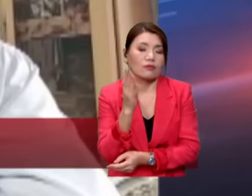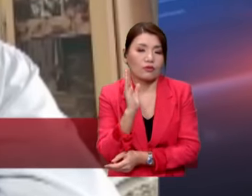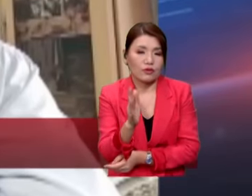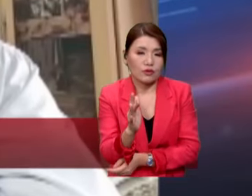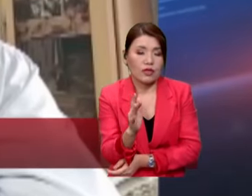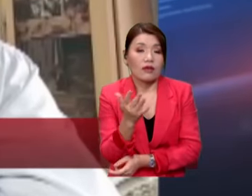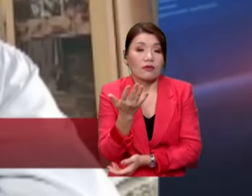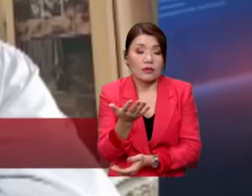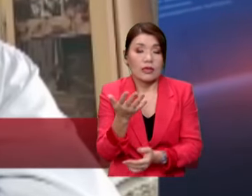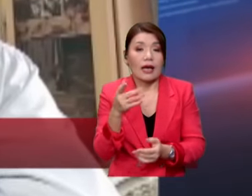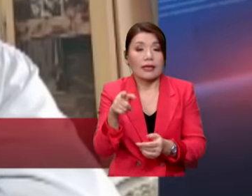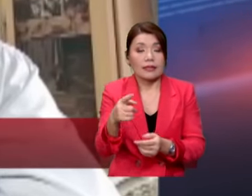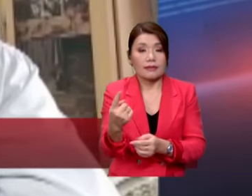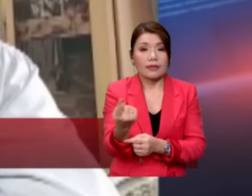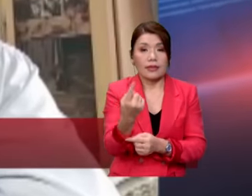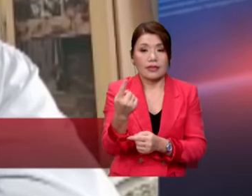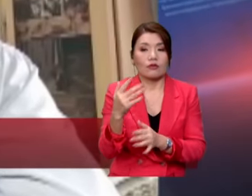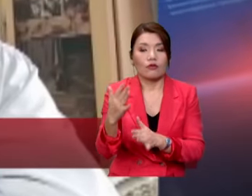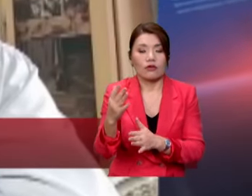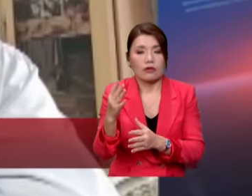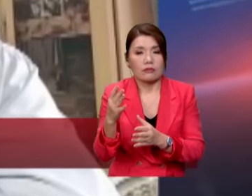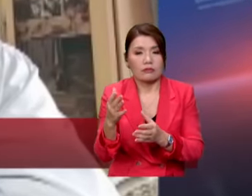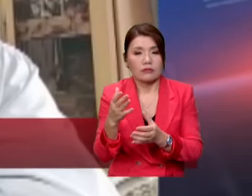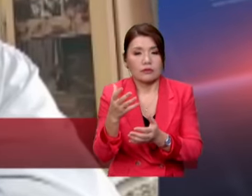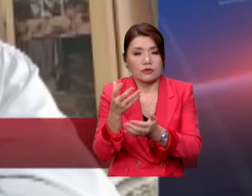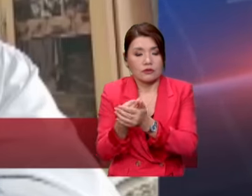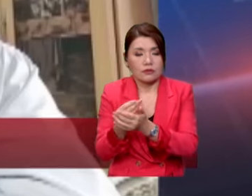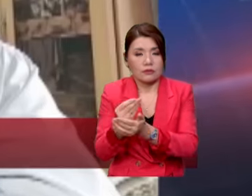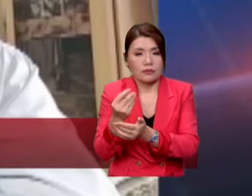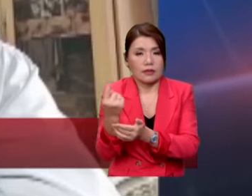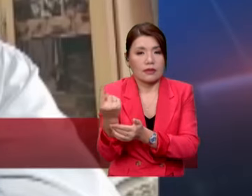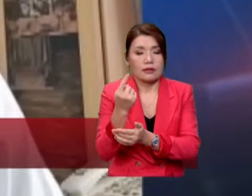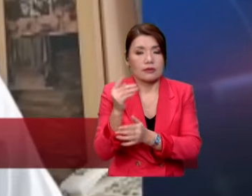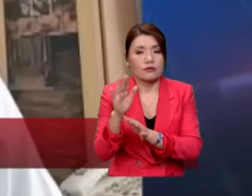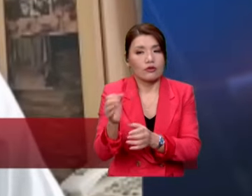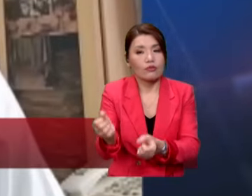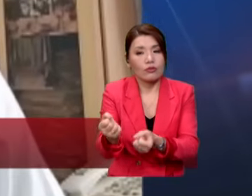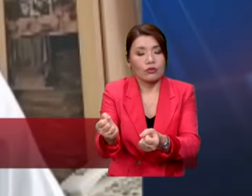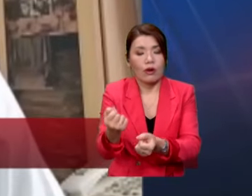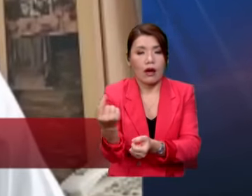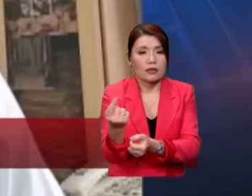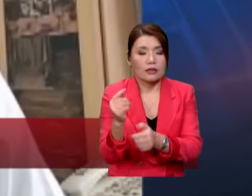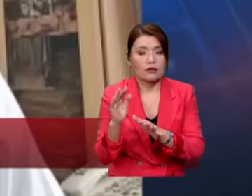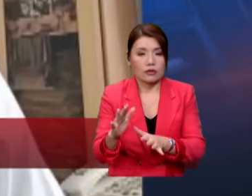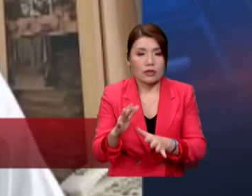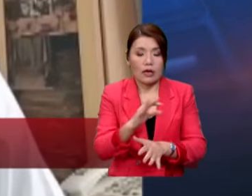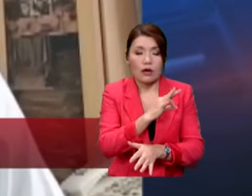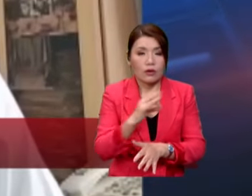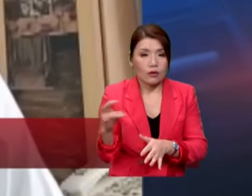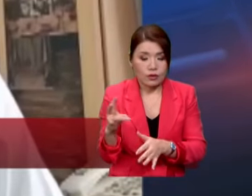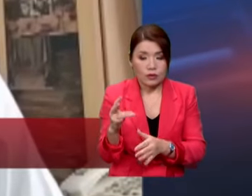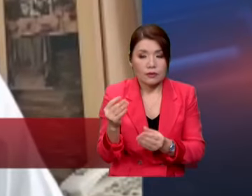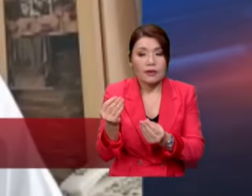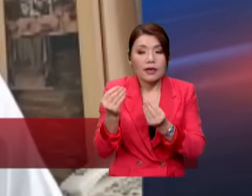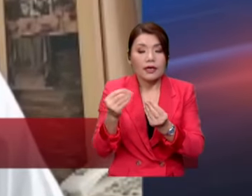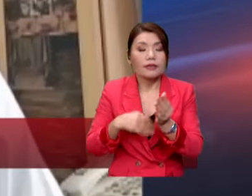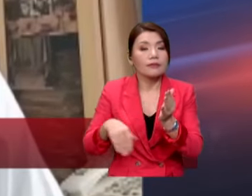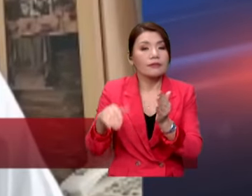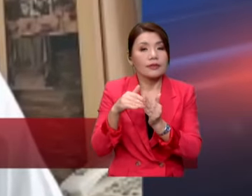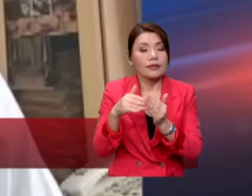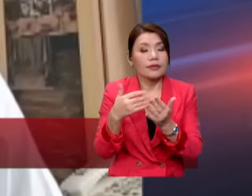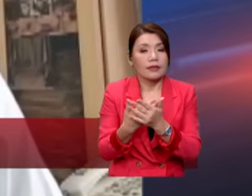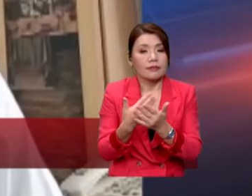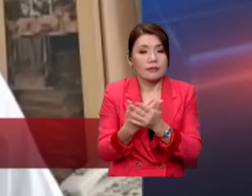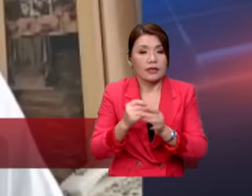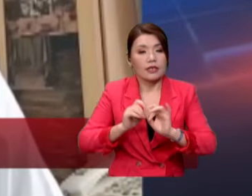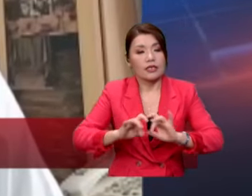бір не болып отыр, бір жақ болып отыр, баррикаданың бір жағында болып отыр. Біріккен ұлттың ұйымының беделін қазір